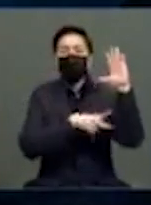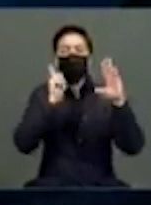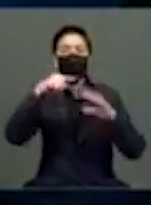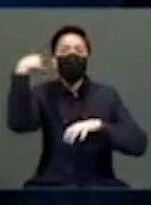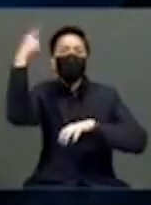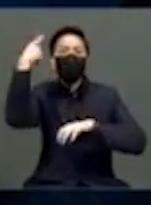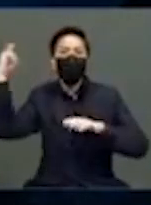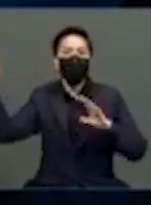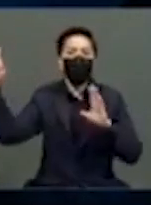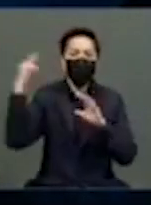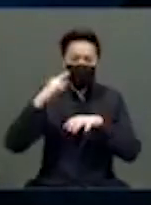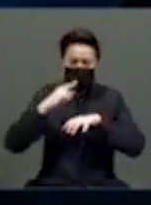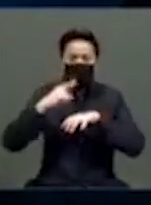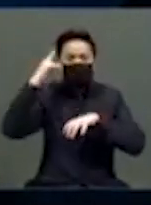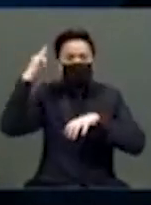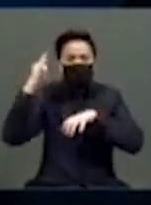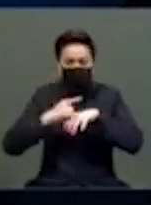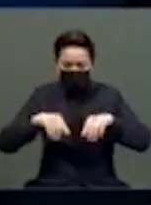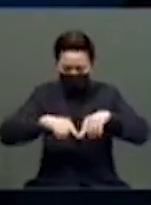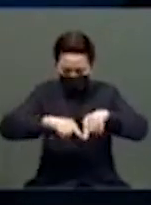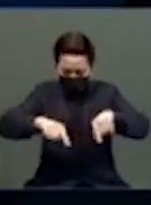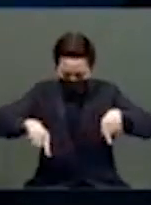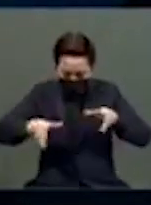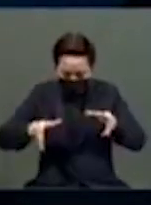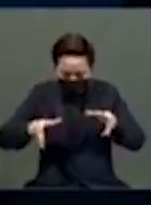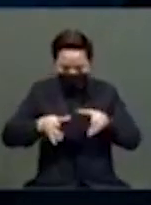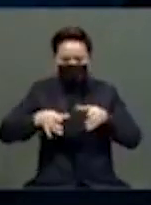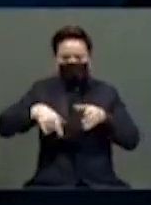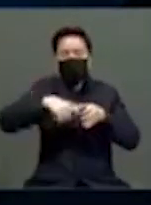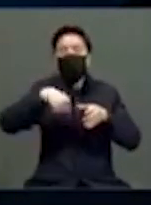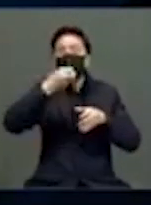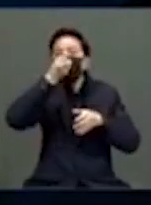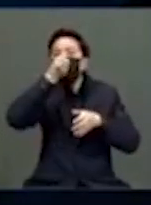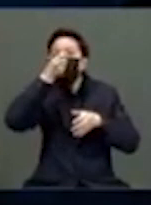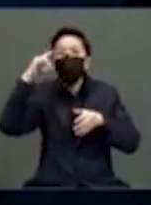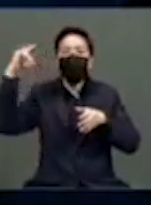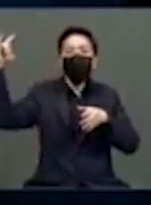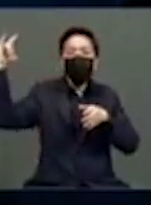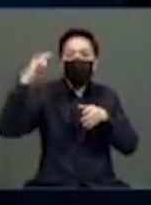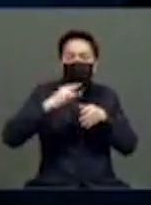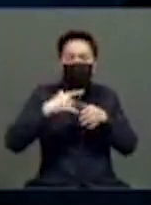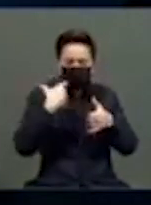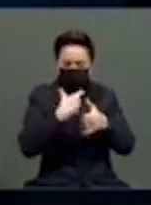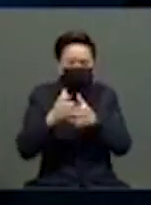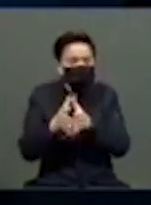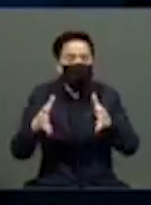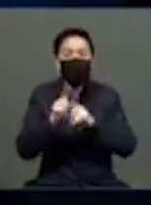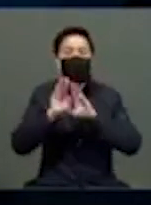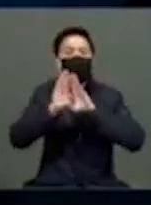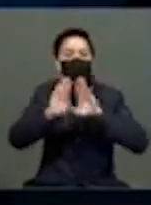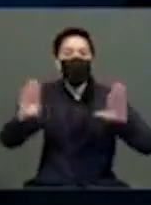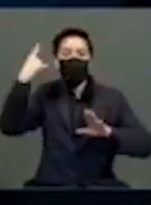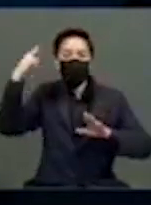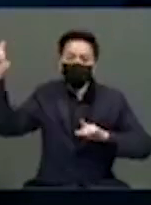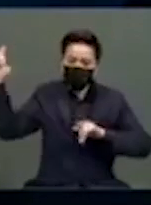เป็นแซนด์บ็อกซ์กับผู้นี้คงจะติดคุ้นปากแล้วนะครับก็คือจะเป็นพื้นที่ทดลองให้มีการได้รับวัคซีนให้มากที่สุดเพื่อเราจะเปิด